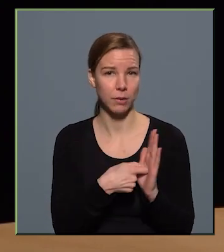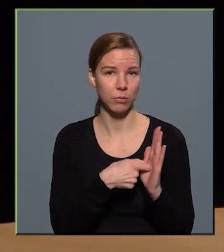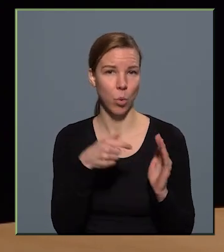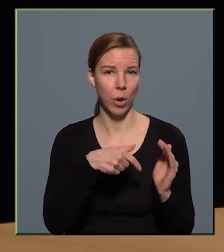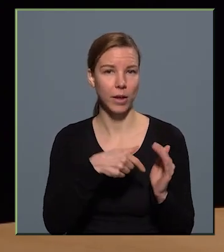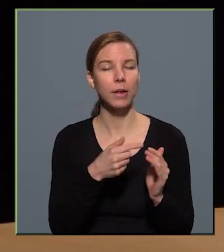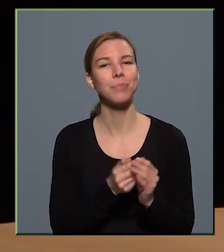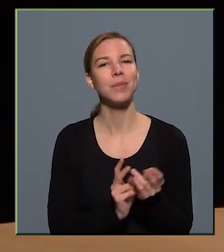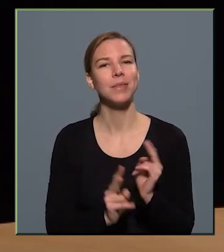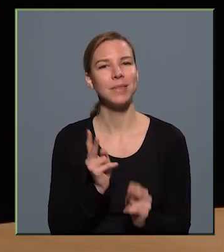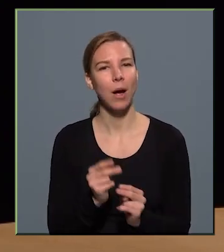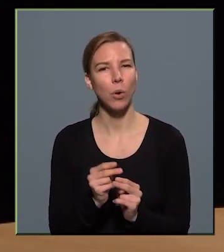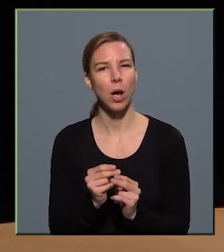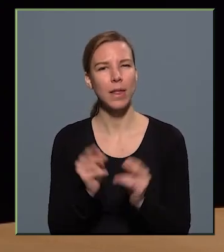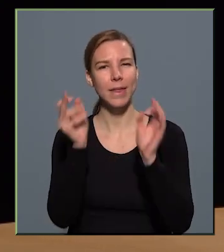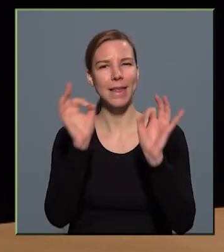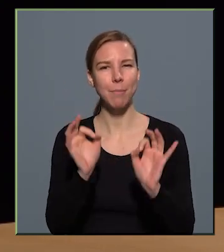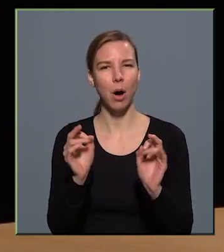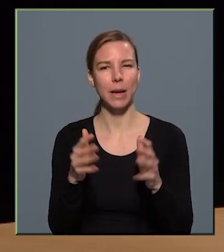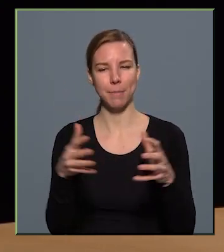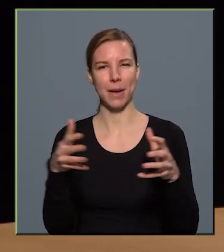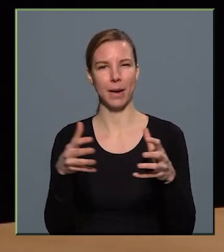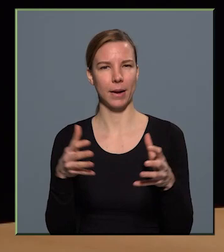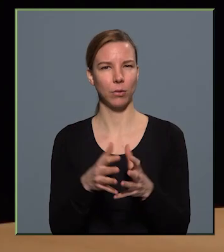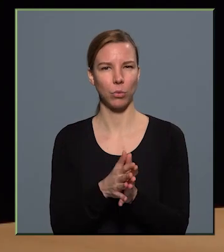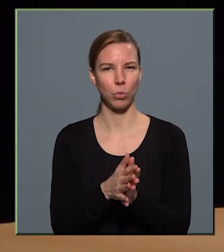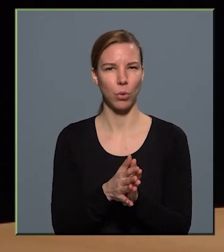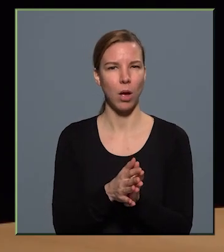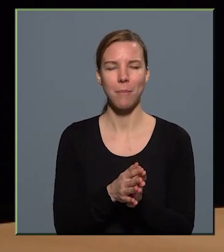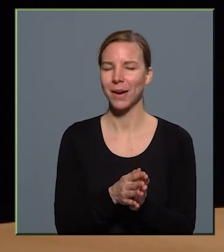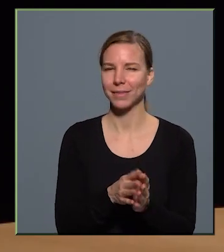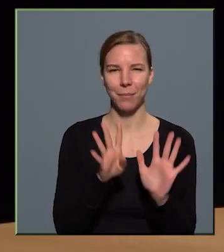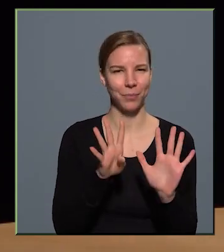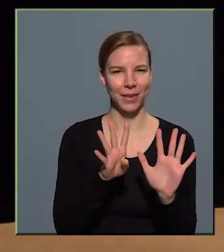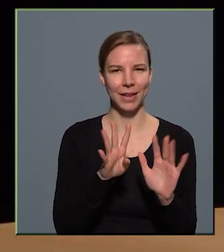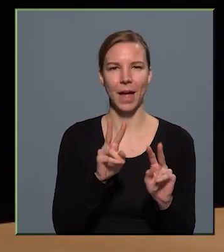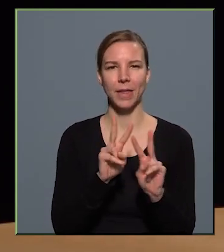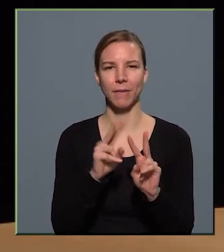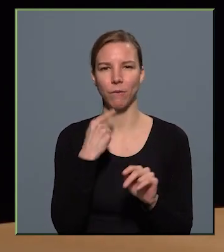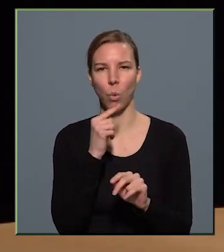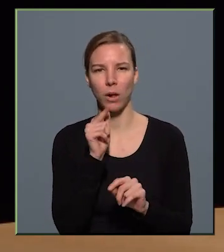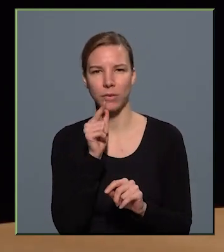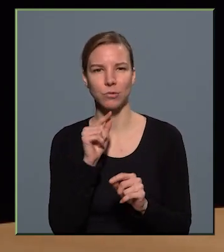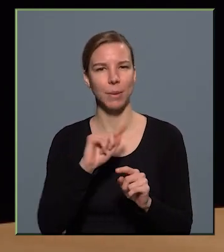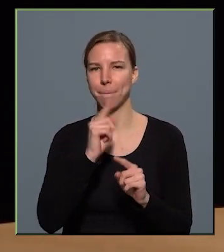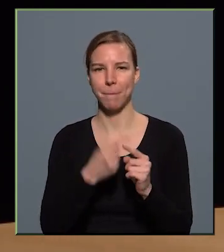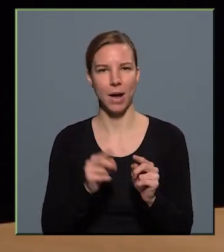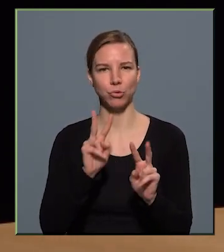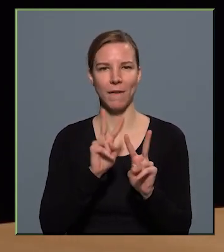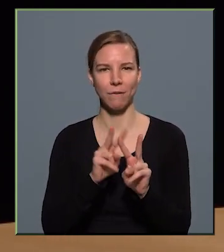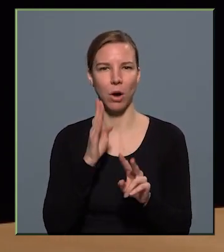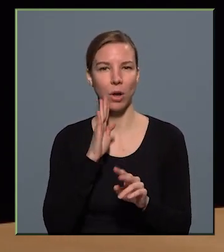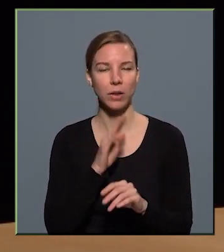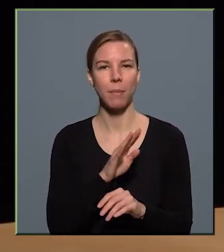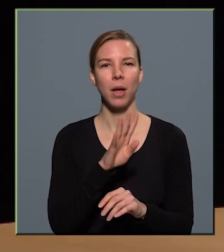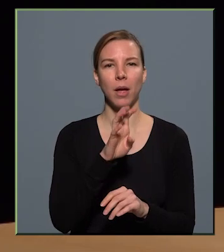hogy hogyan lesz ez ipari méretű megoldás? Mert amiről beszélünk, az nem 9 volt, és nem tudom, másfél watt, hanem 4-5-600